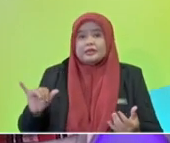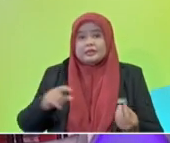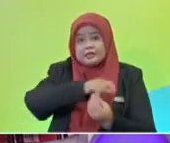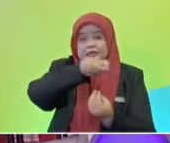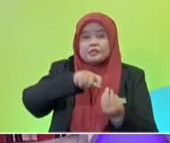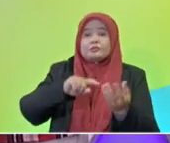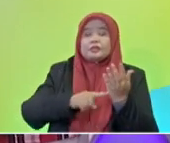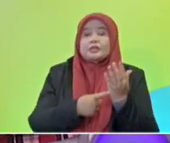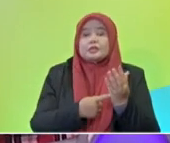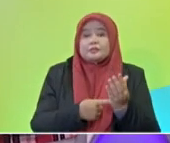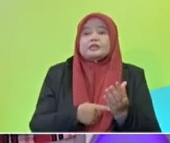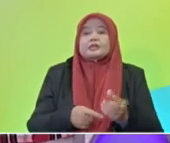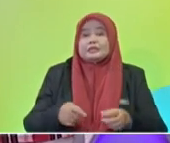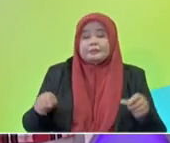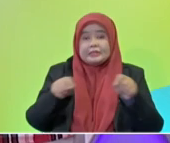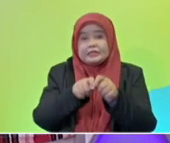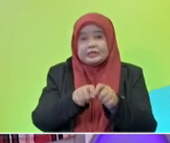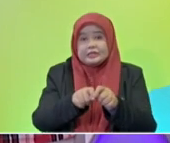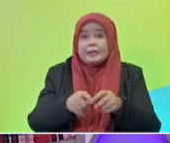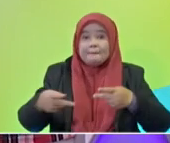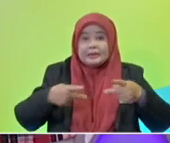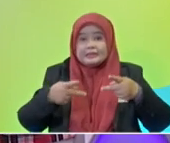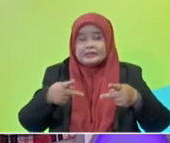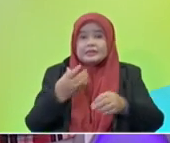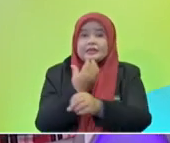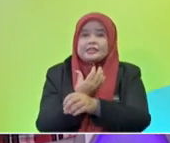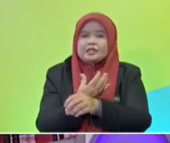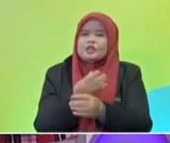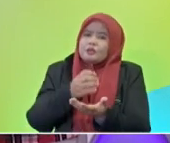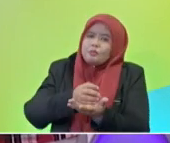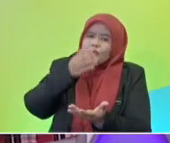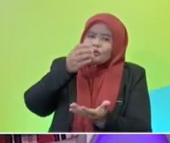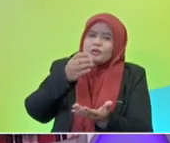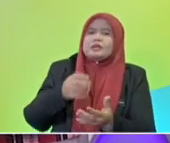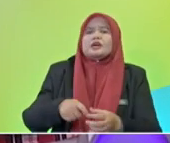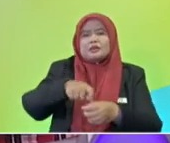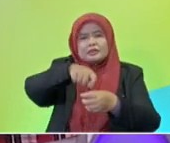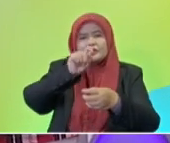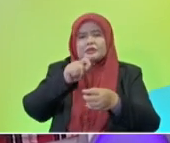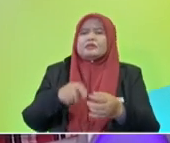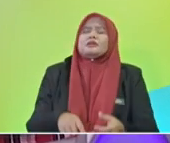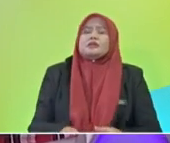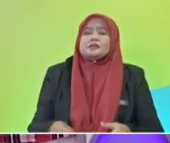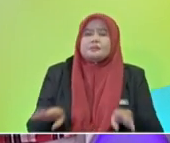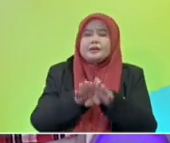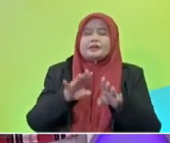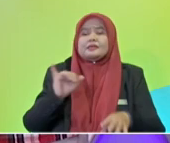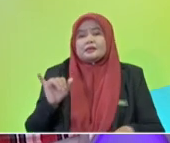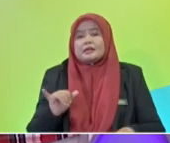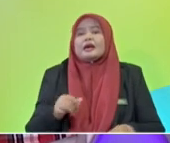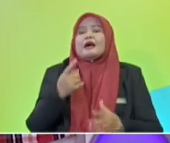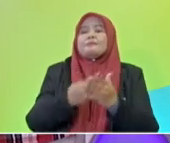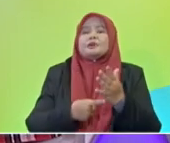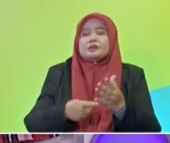plastik kaca selain itu kita ada botol logam besi dan sebagainya Apa